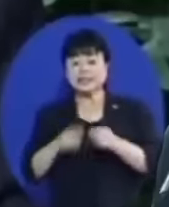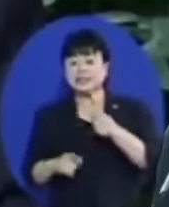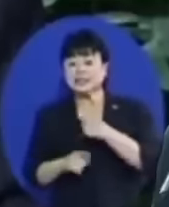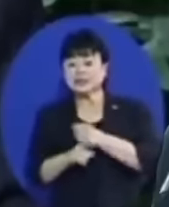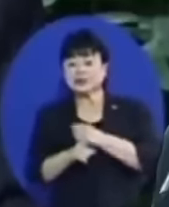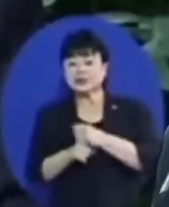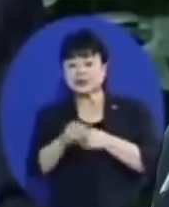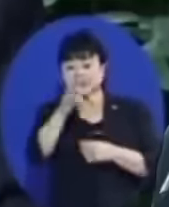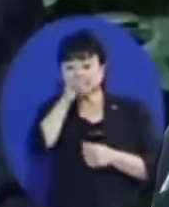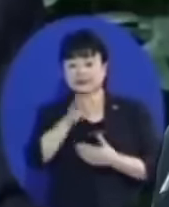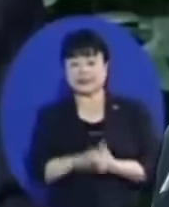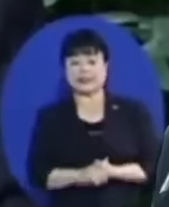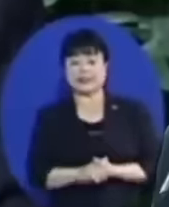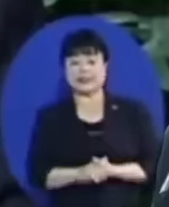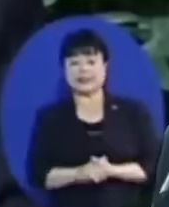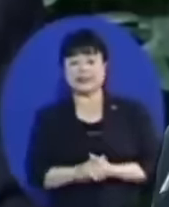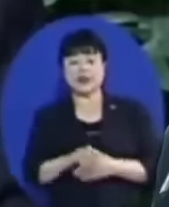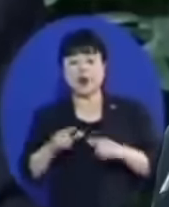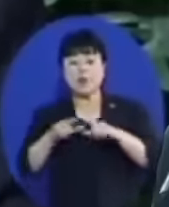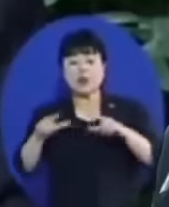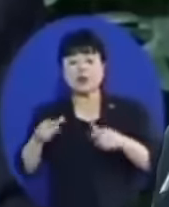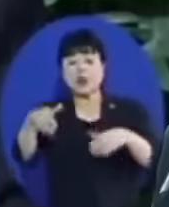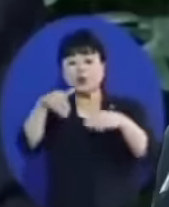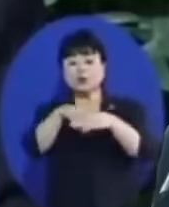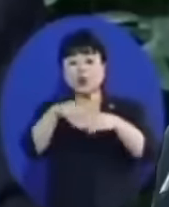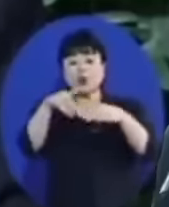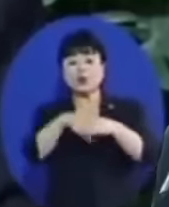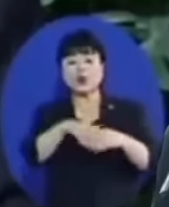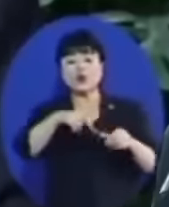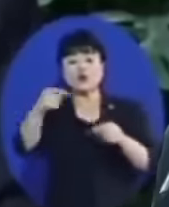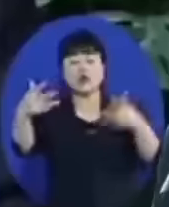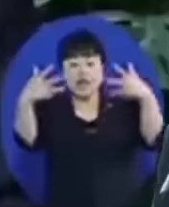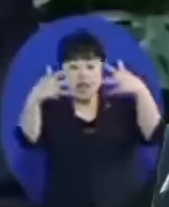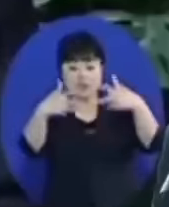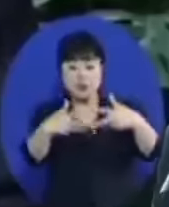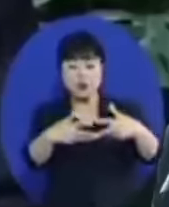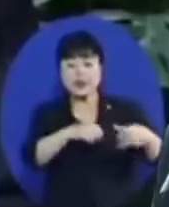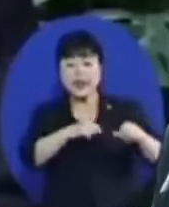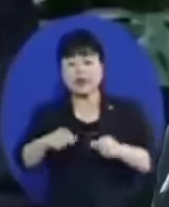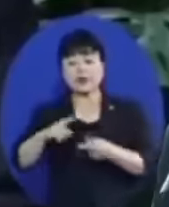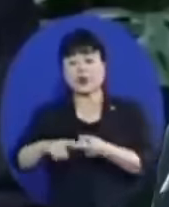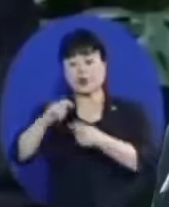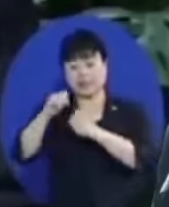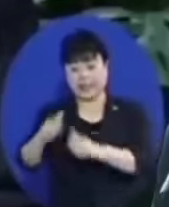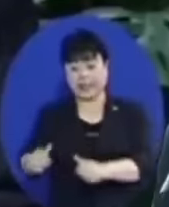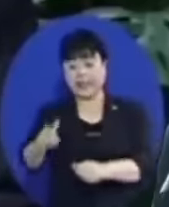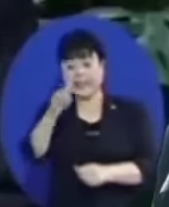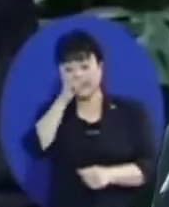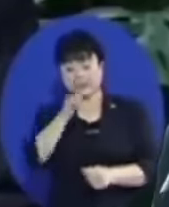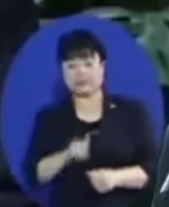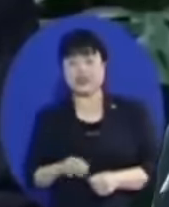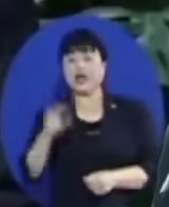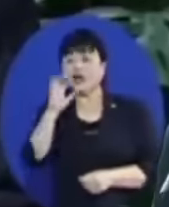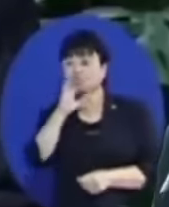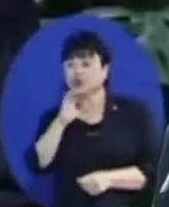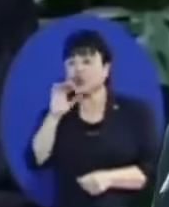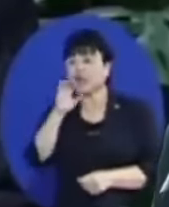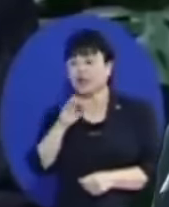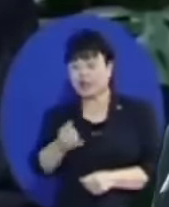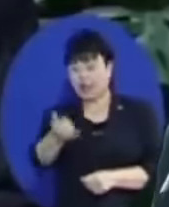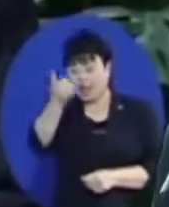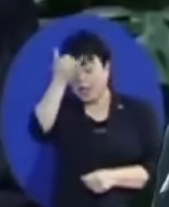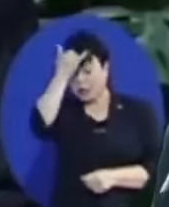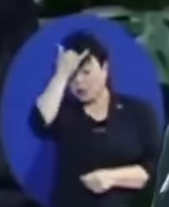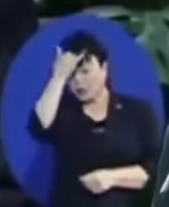바로 여기에 있습니다. 대개 일반적인 종교는 구원의 조건이 행위에 있습니다. 수양을 해라,